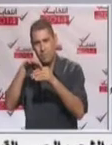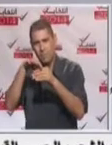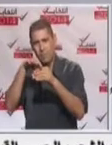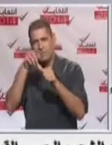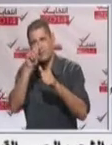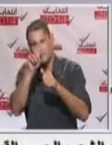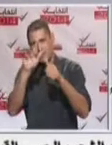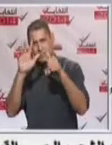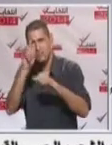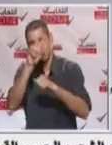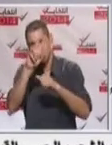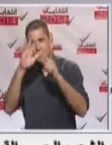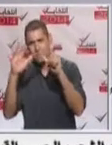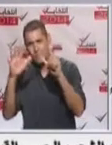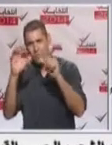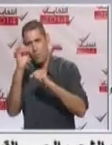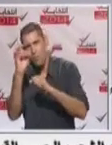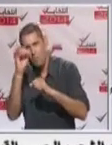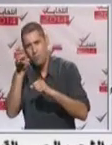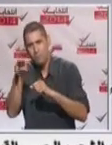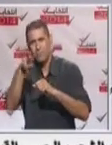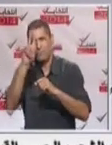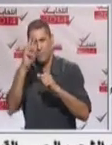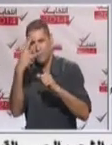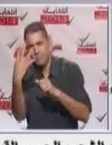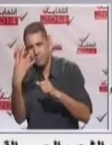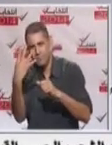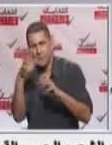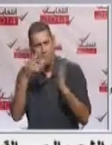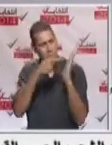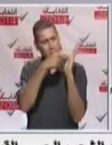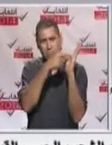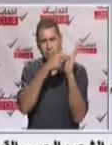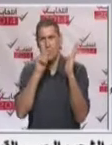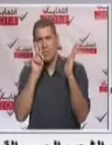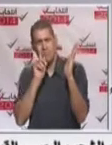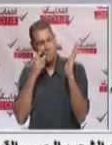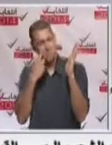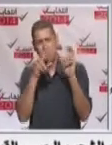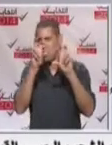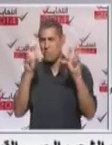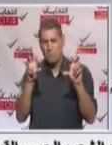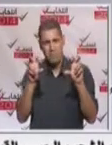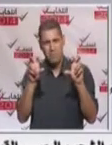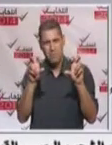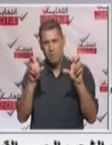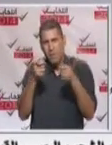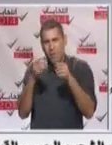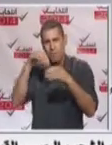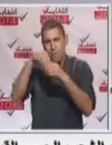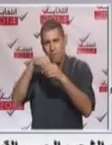26 أكتوبر 2014. عز الدين ظفالله رئيس القائمة، مرشد تطبيقي للتربية، إيناس مرابط الإجازة في الاقتصاد والتصرف، عبد الرزاق